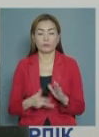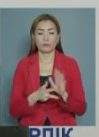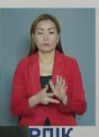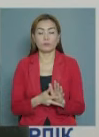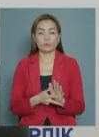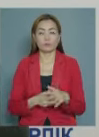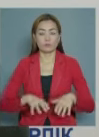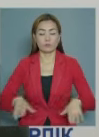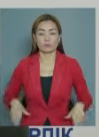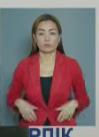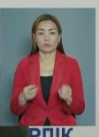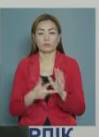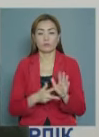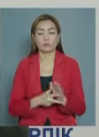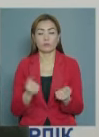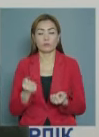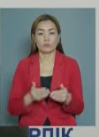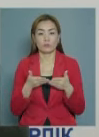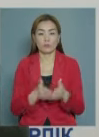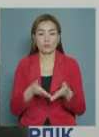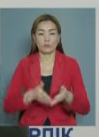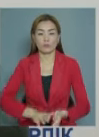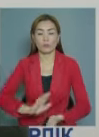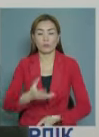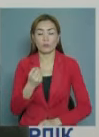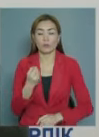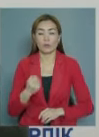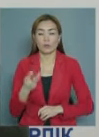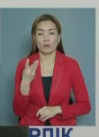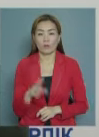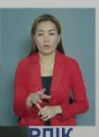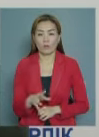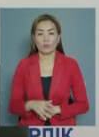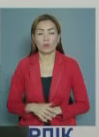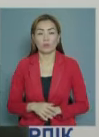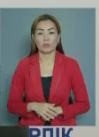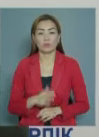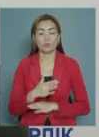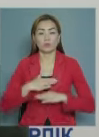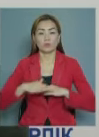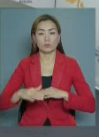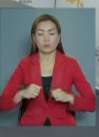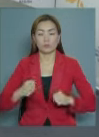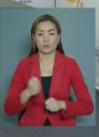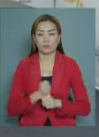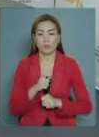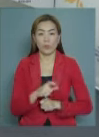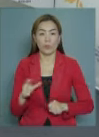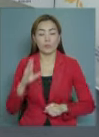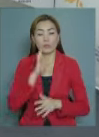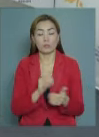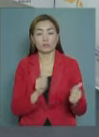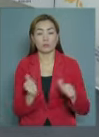kutkaru şimberleri, 8 birlik avtokülügü және 3 birlik kutkaru taktayışı дайындалды. Адамдар